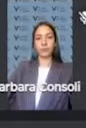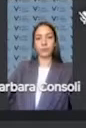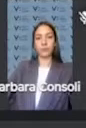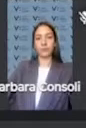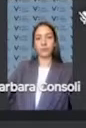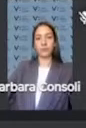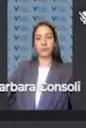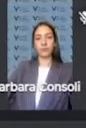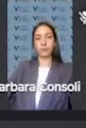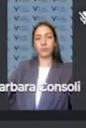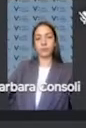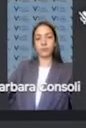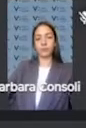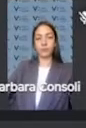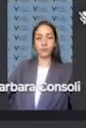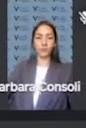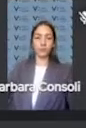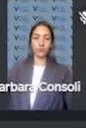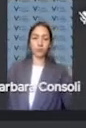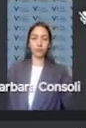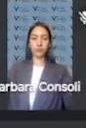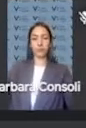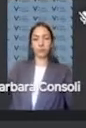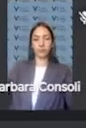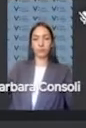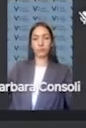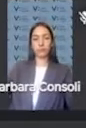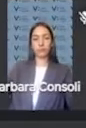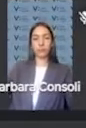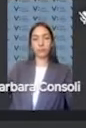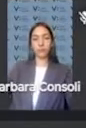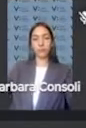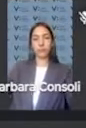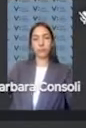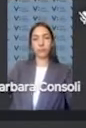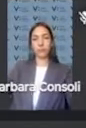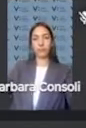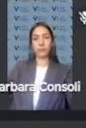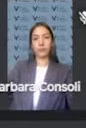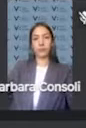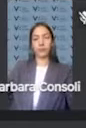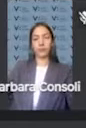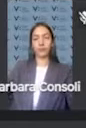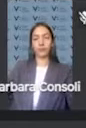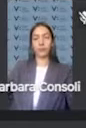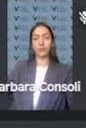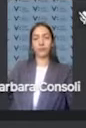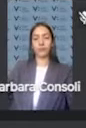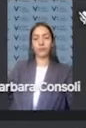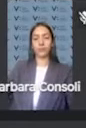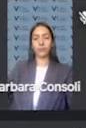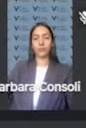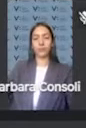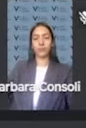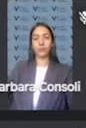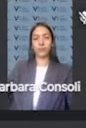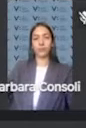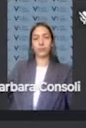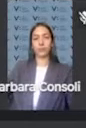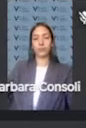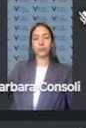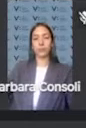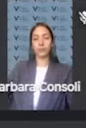sentiamo. Perfetto, perfetto, grazie molte. Anzitutto buon pomeriggio a tutti quanti gli studenti collegati.